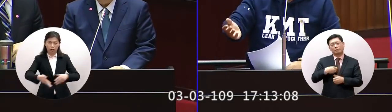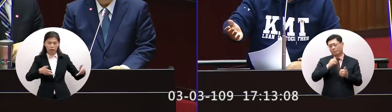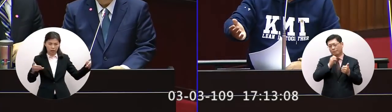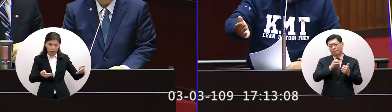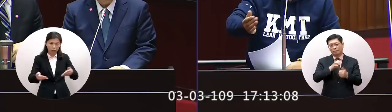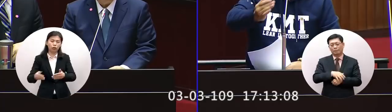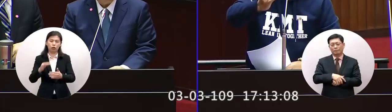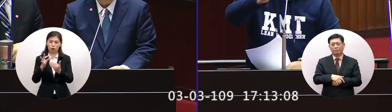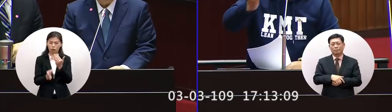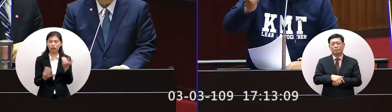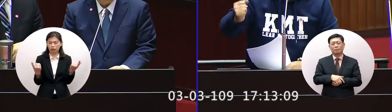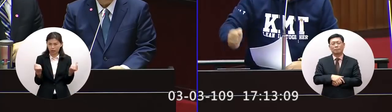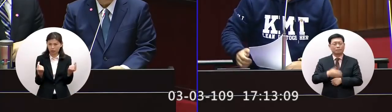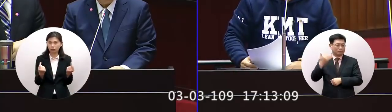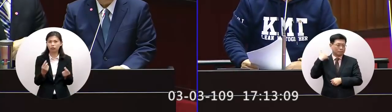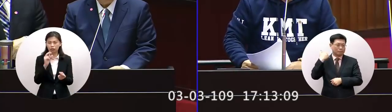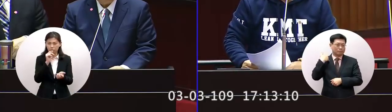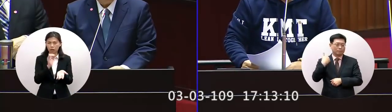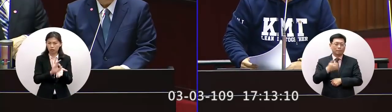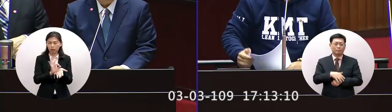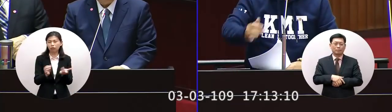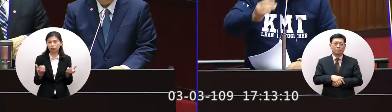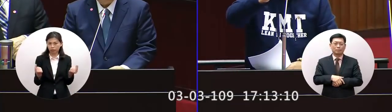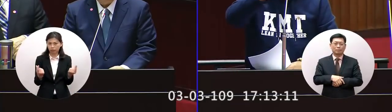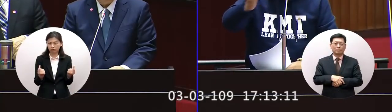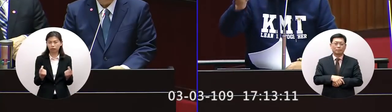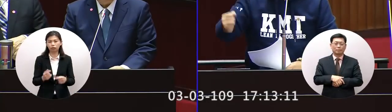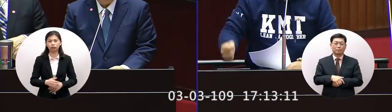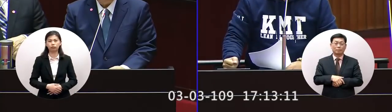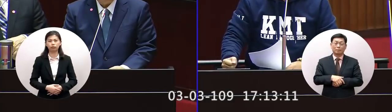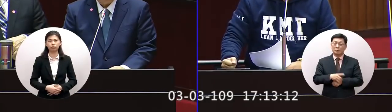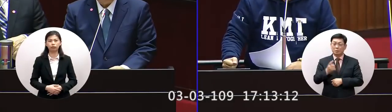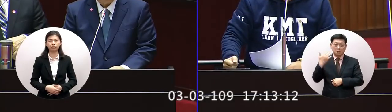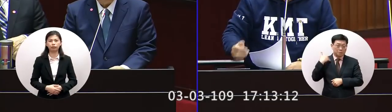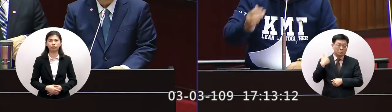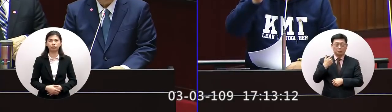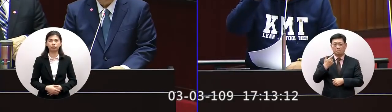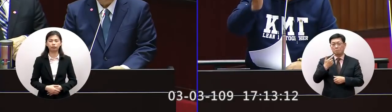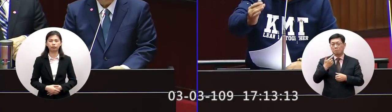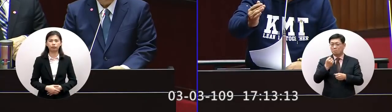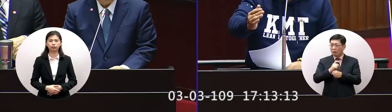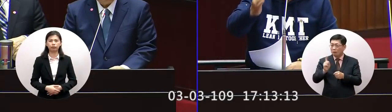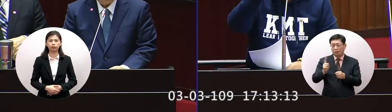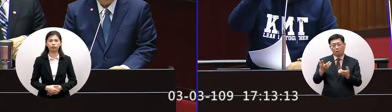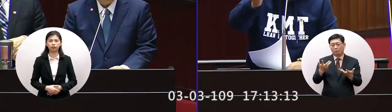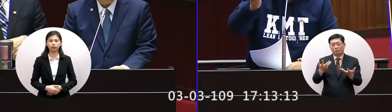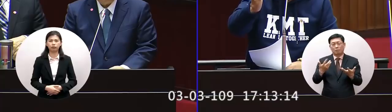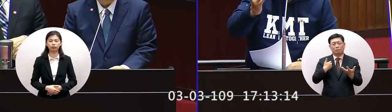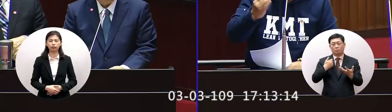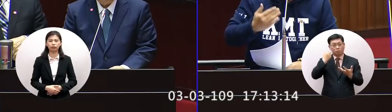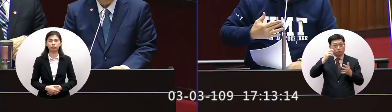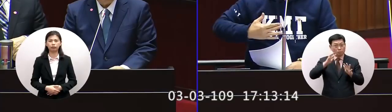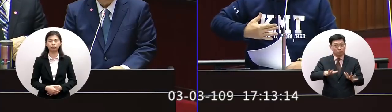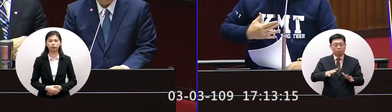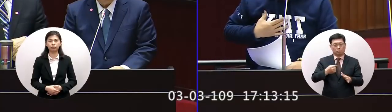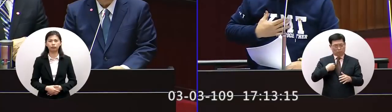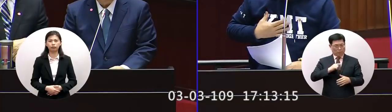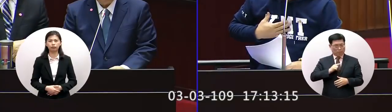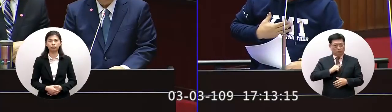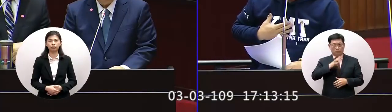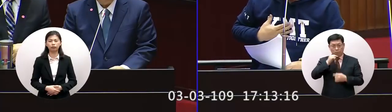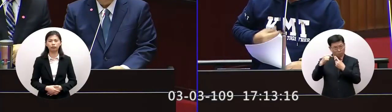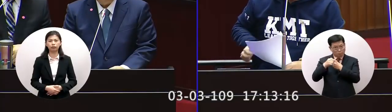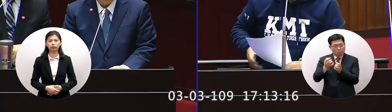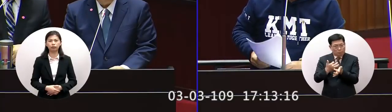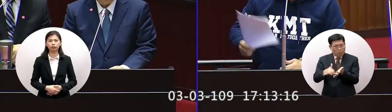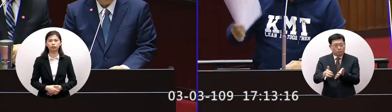说了，过去啦。安怎做？我觉得今天我站来，我一个研